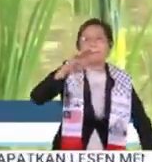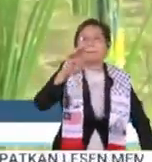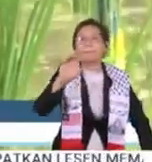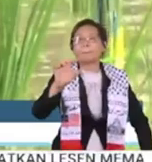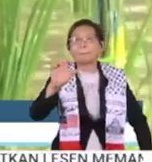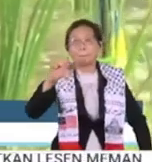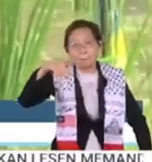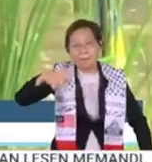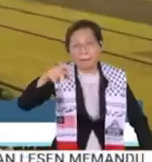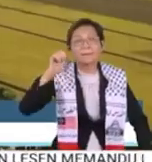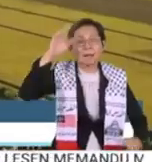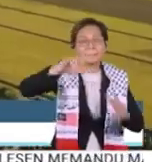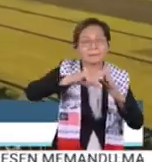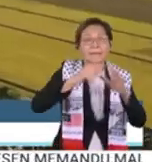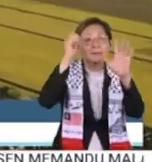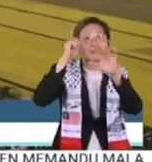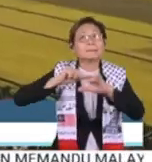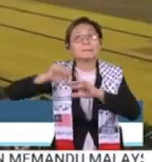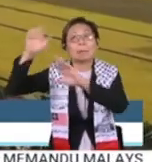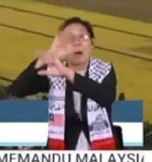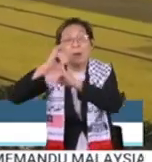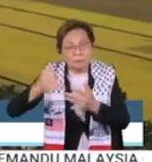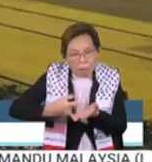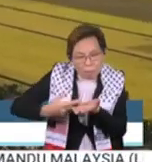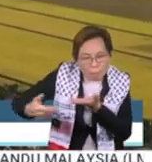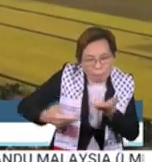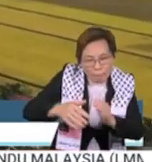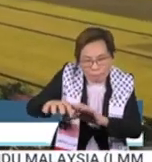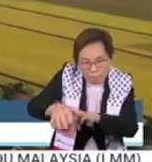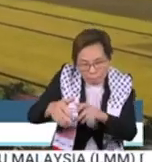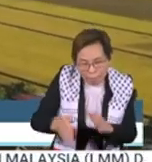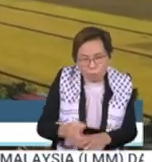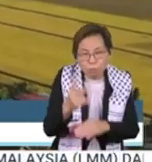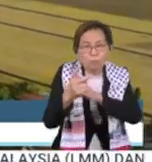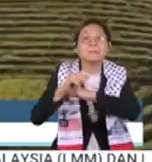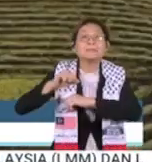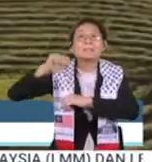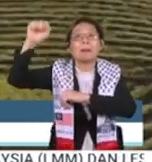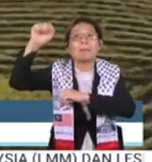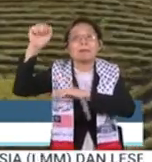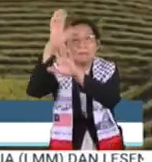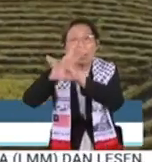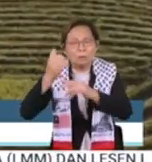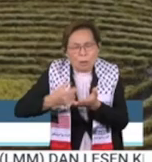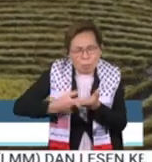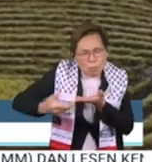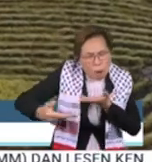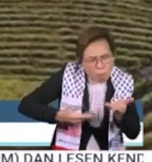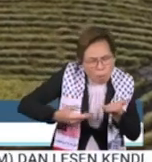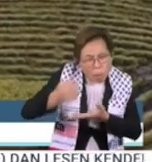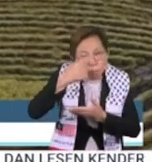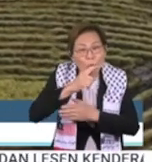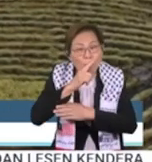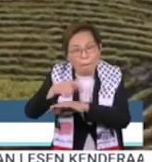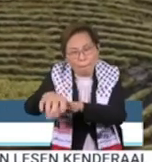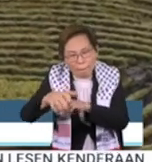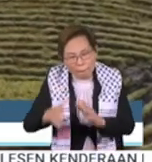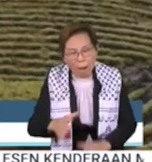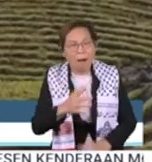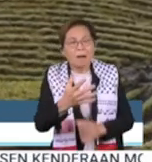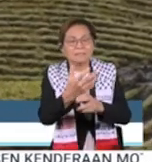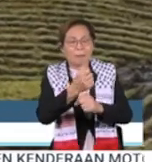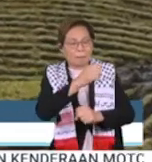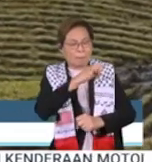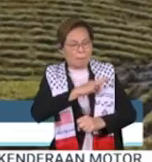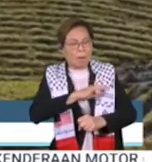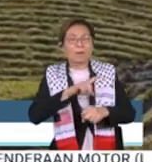dilaksana di Sabah dan Sarawak. Ketika ini, perbincangan bersama pihak pertanian di kedua-dua negeri itu sedang berjalan dalam memastikan petani menerima manfaat